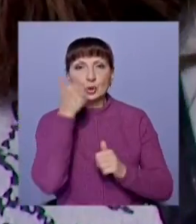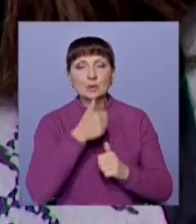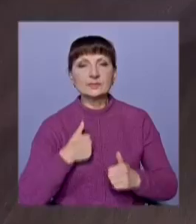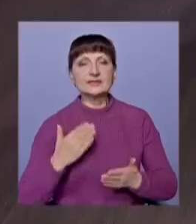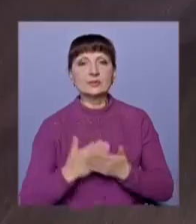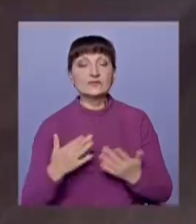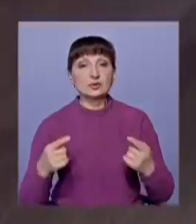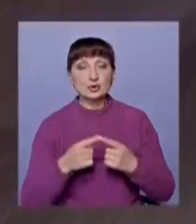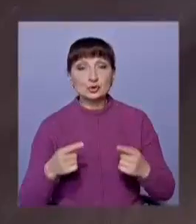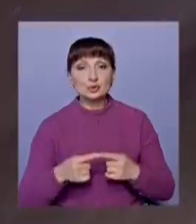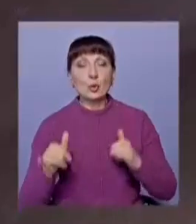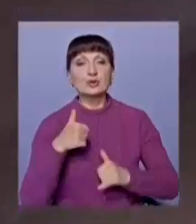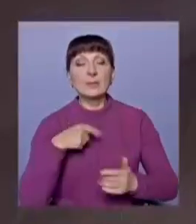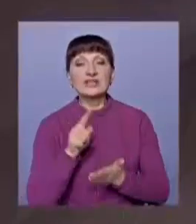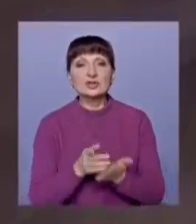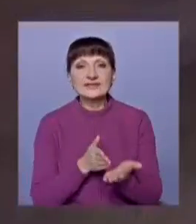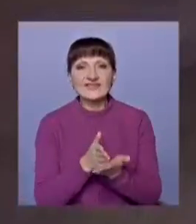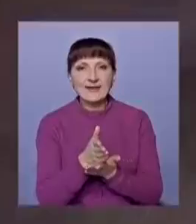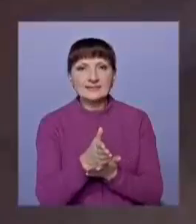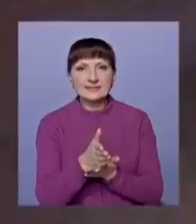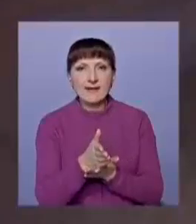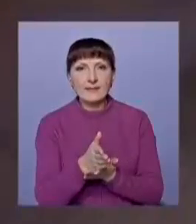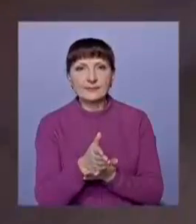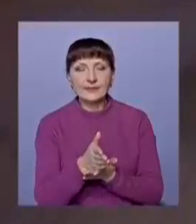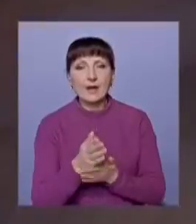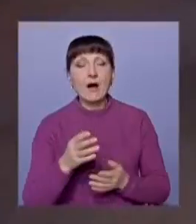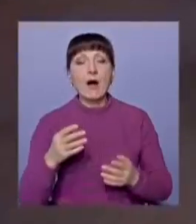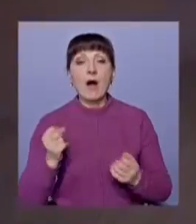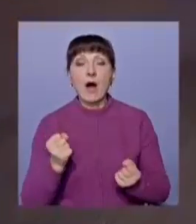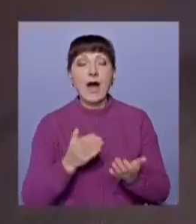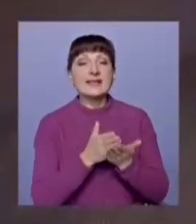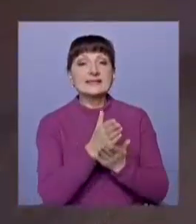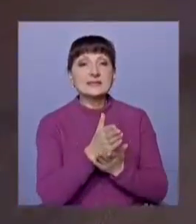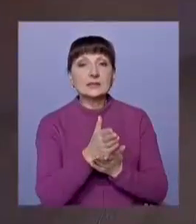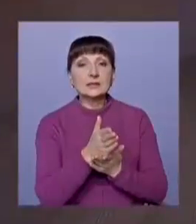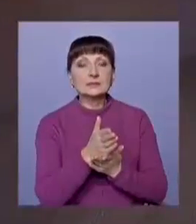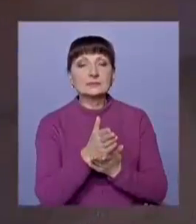все четче, то есть куда мы должны двигаться. Другой вопрос уже, насколько эти ориентиры